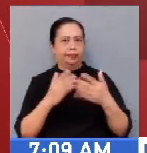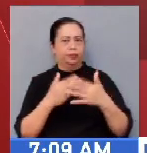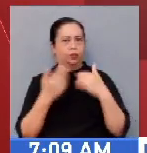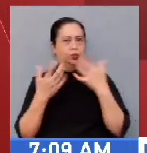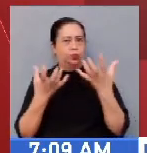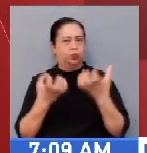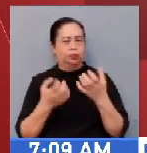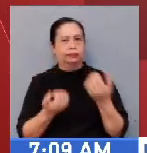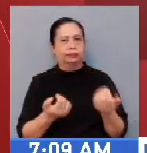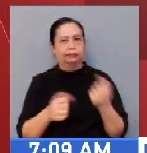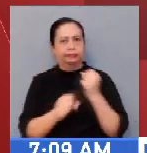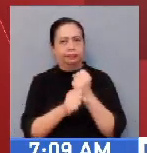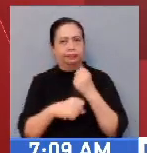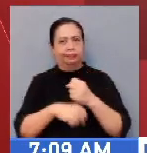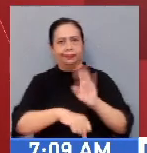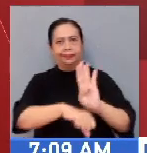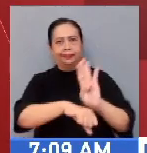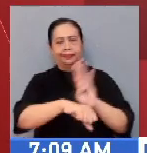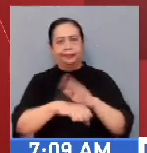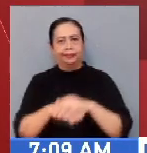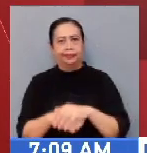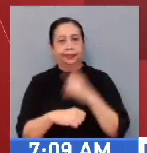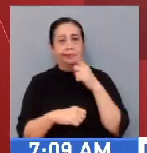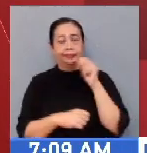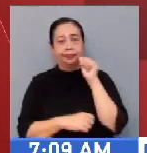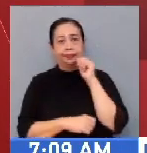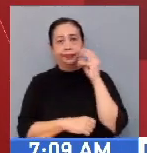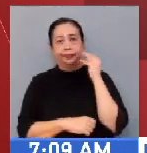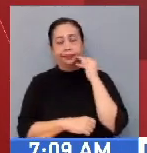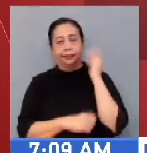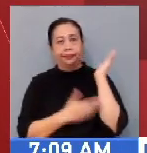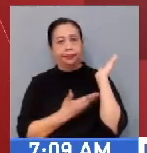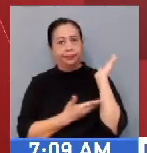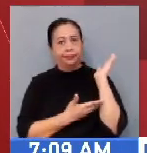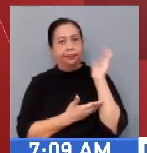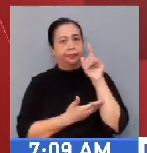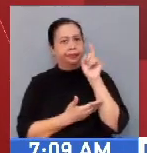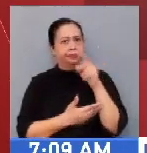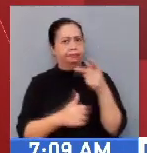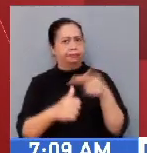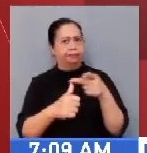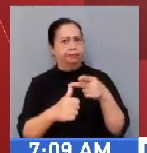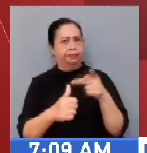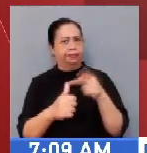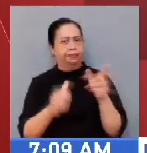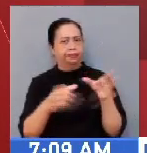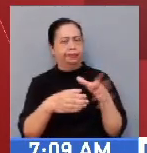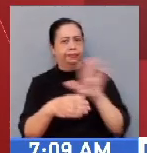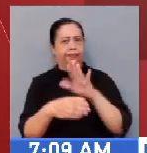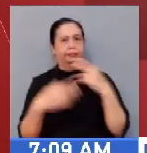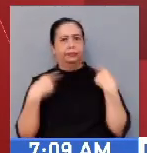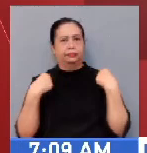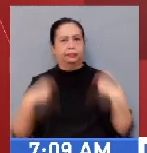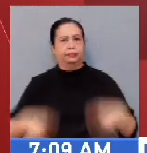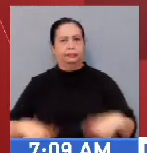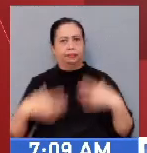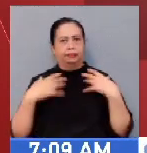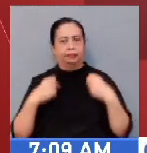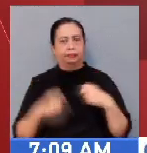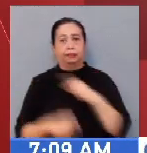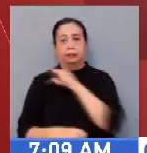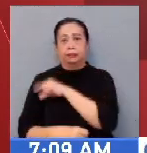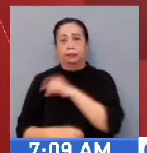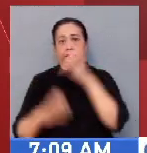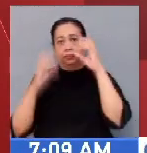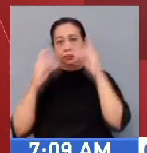naman kay Aya Menor, dapat gawing prioridad ang sektor ng kalusugan. Dekalidad na edukasyon ang nais naman ni